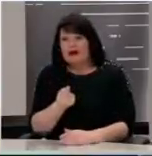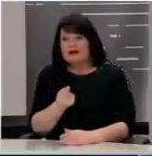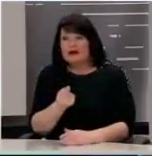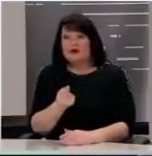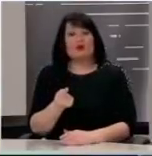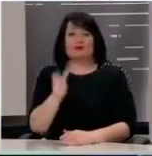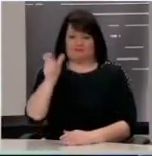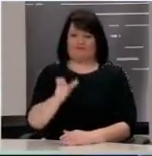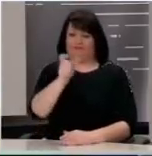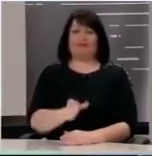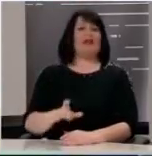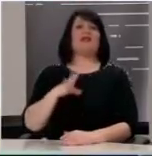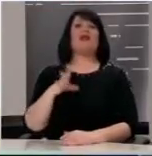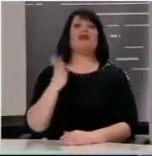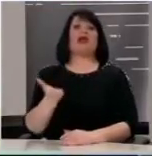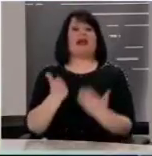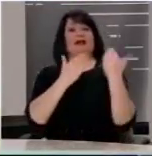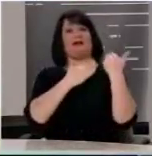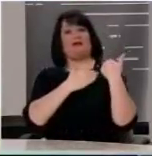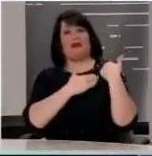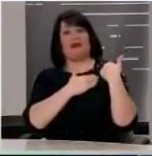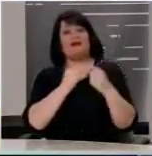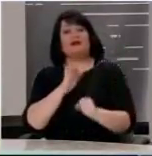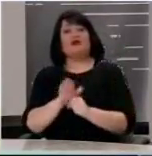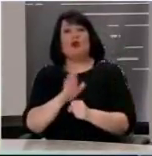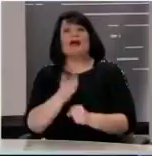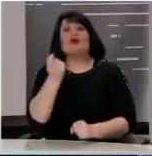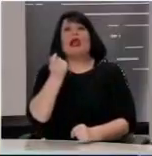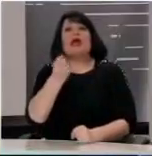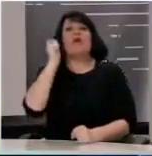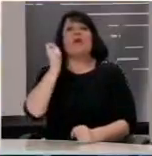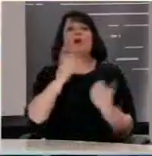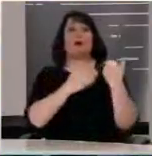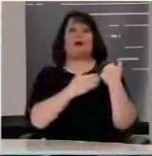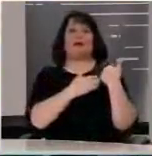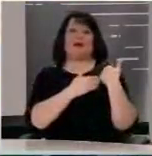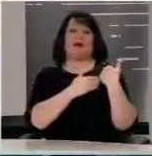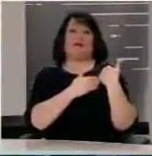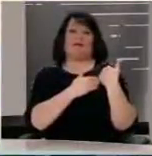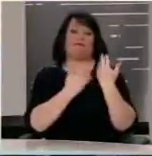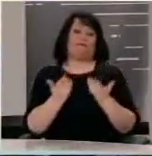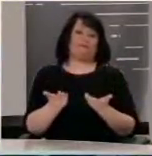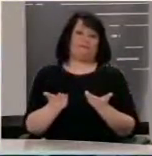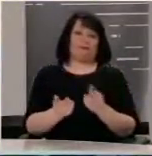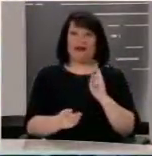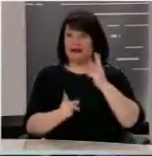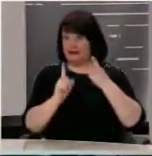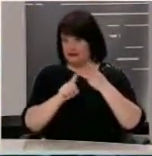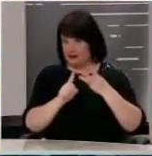είστε διατεθειμένοι να αναλάβετε έστω και την ελάχιστη πολιτική ευθύνη. Και